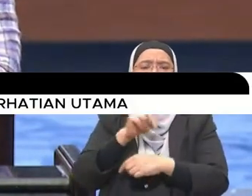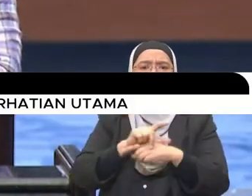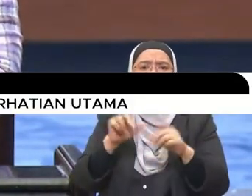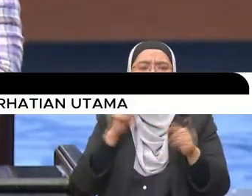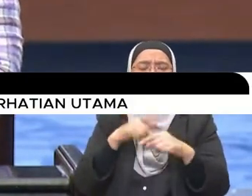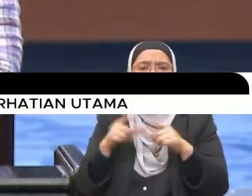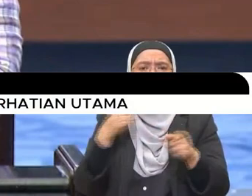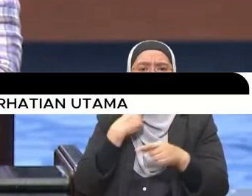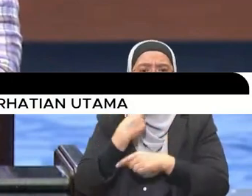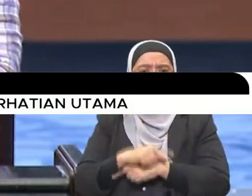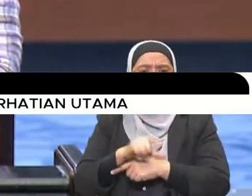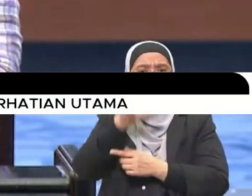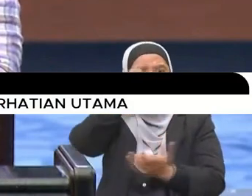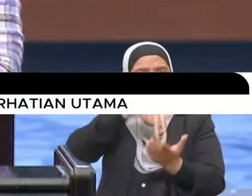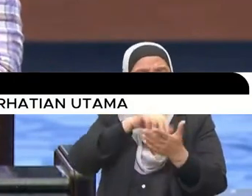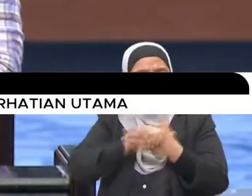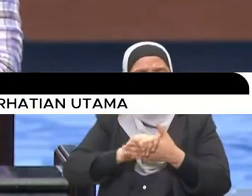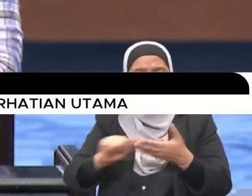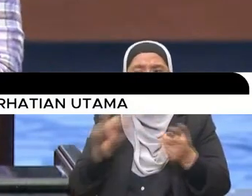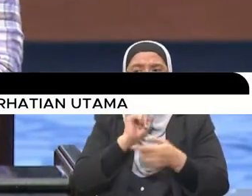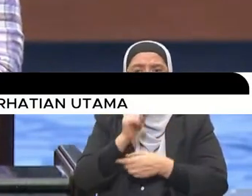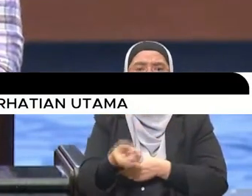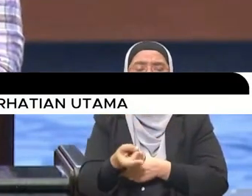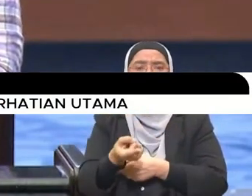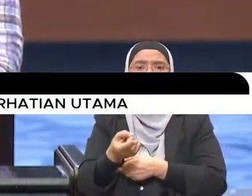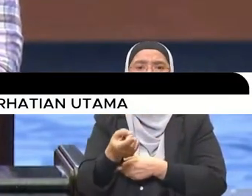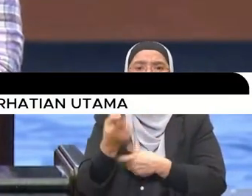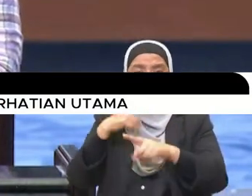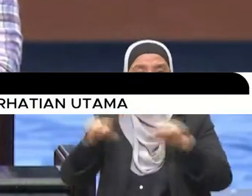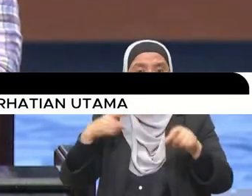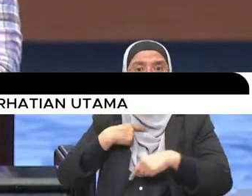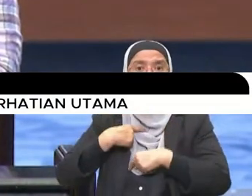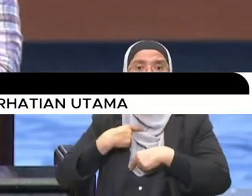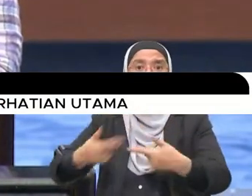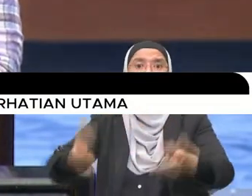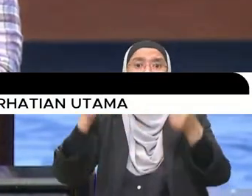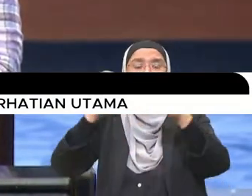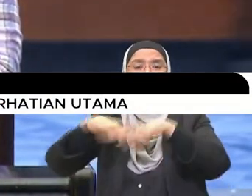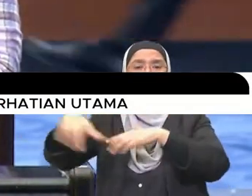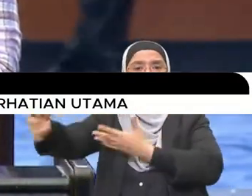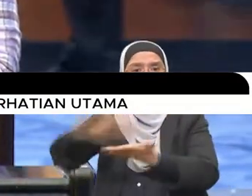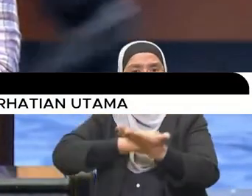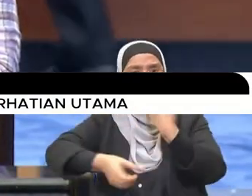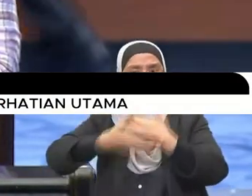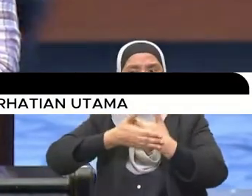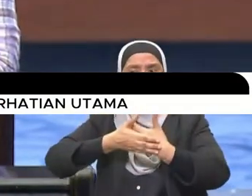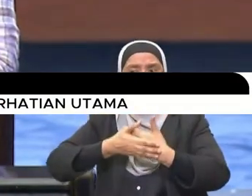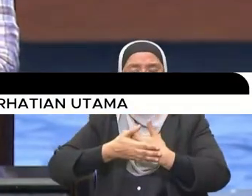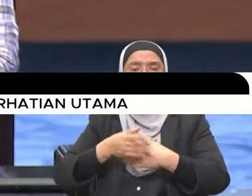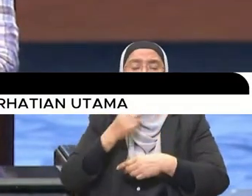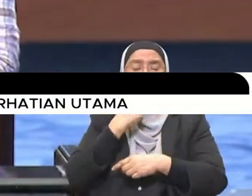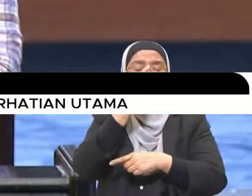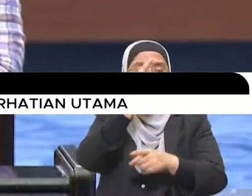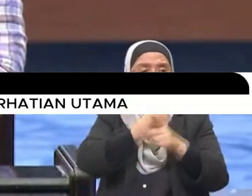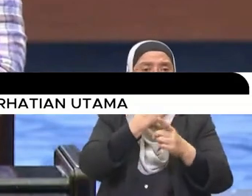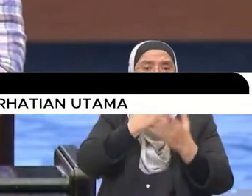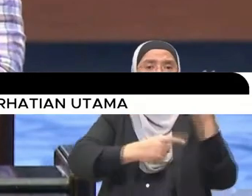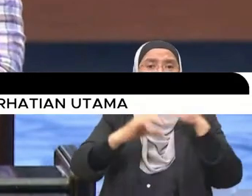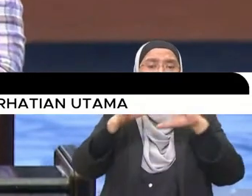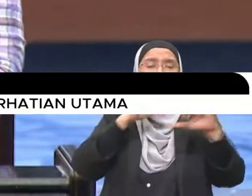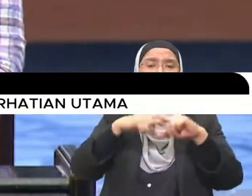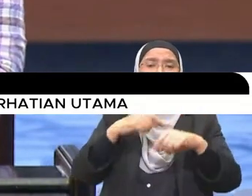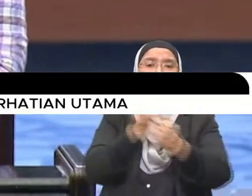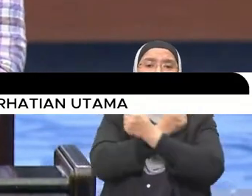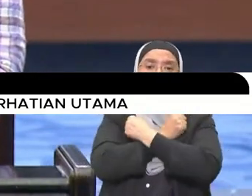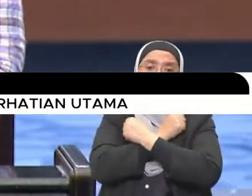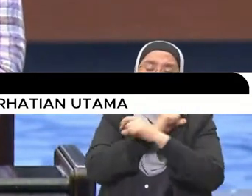ini sedang berlaku betullah love scam dan sebagainya saya sebut yang beratus-ratus bilion yang kena tu ialah pihak ketiga yang kita kenal tak kenal